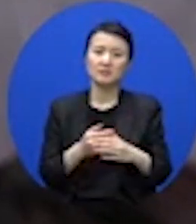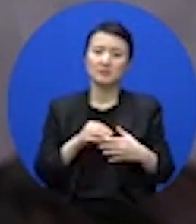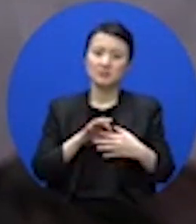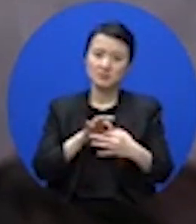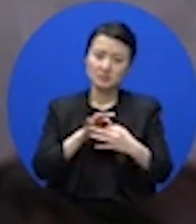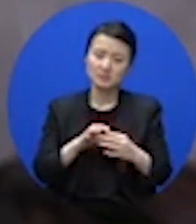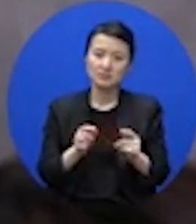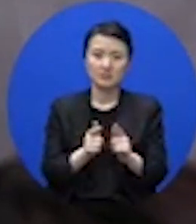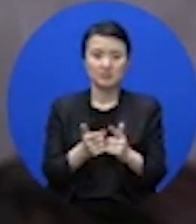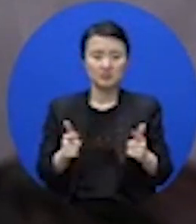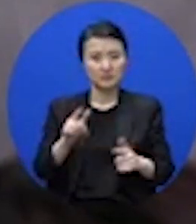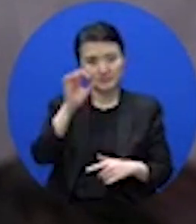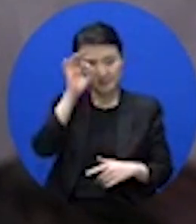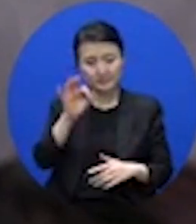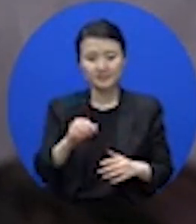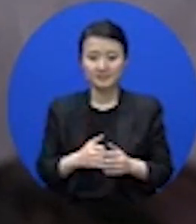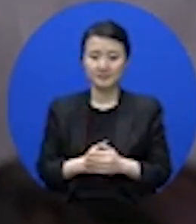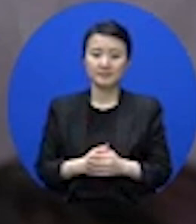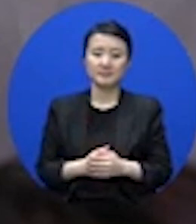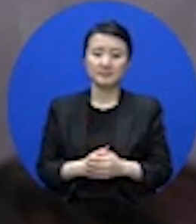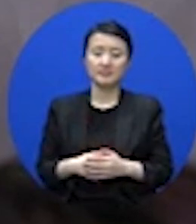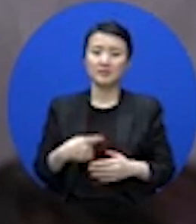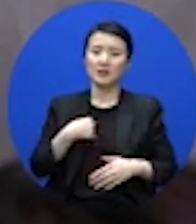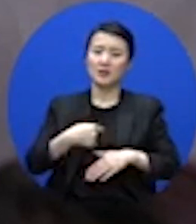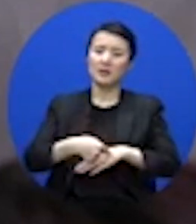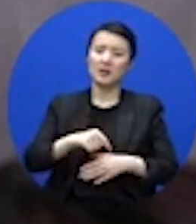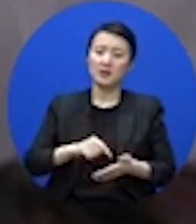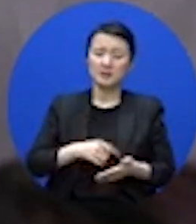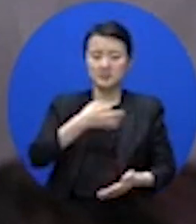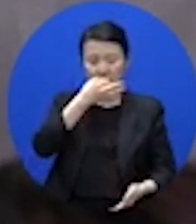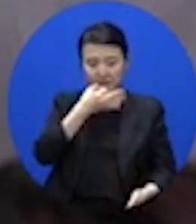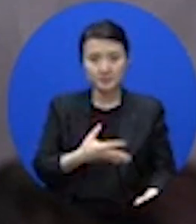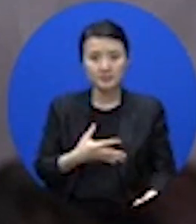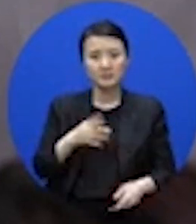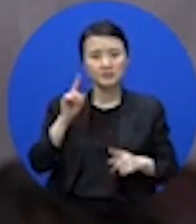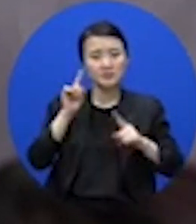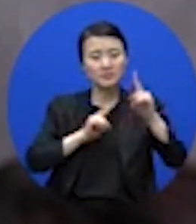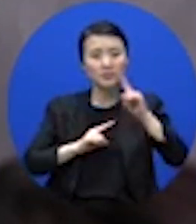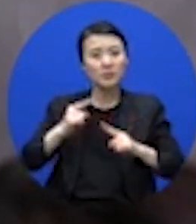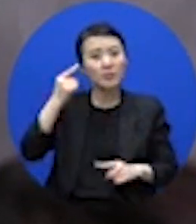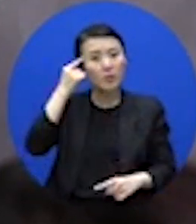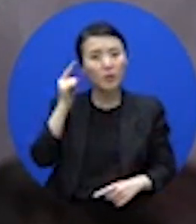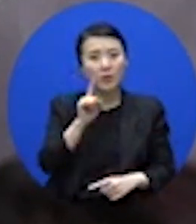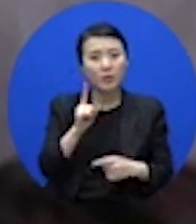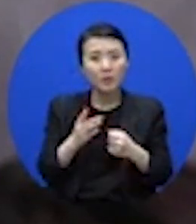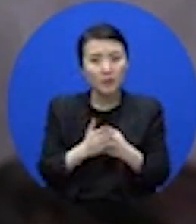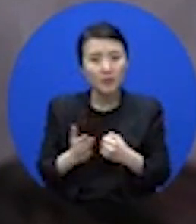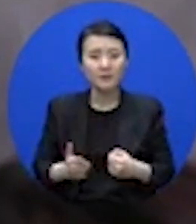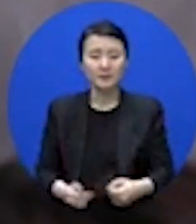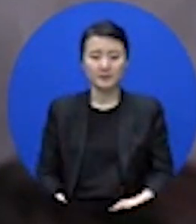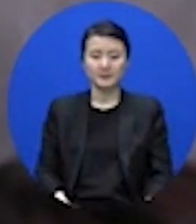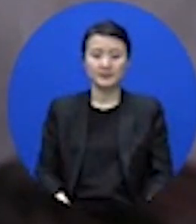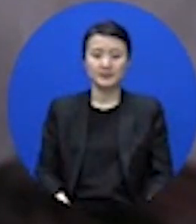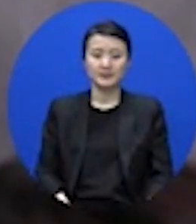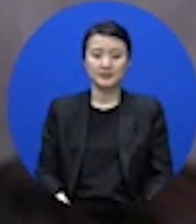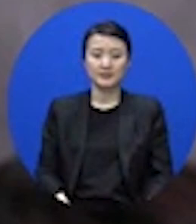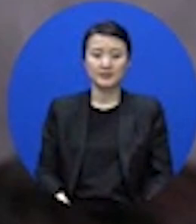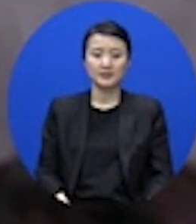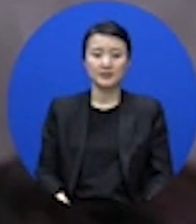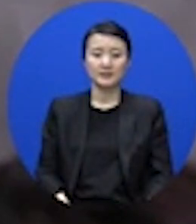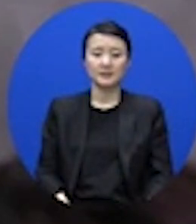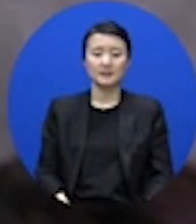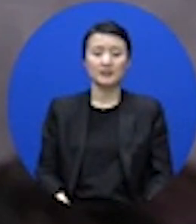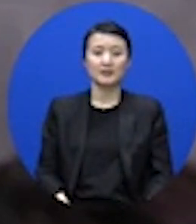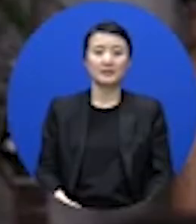게 내 마음이 왜 아파요? 왜 힘들어요? 왜 상처돼요? 아까 얘기했던 왜 망각이라는 표정지